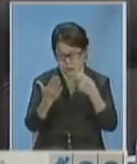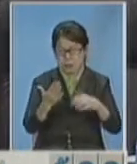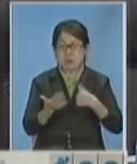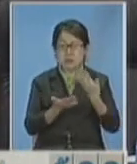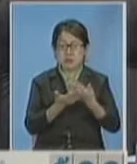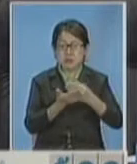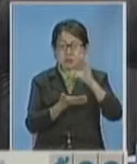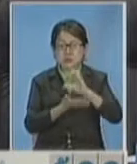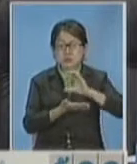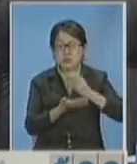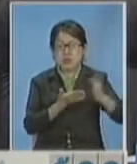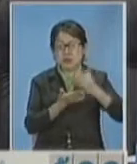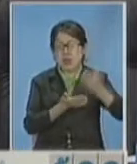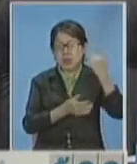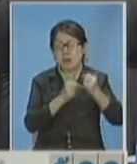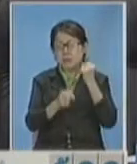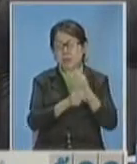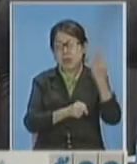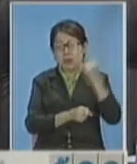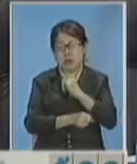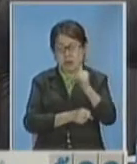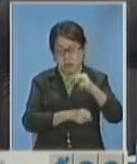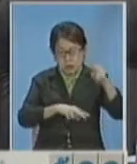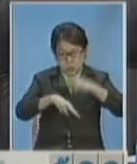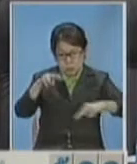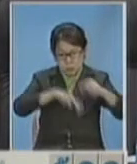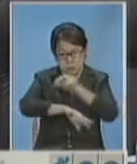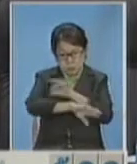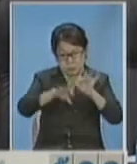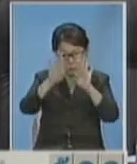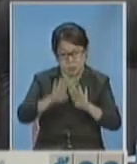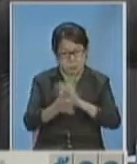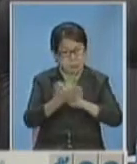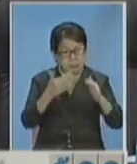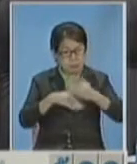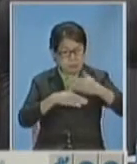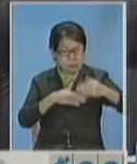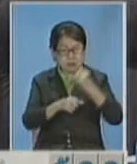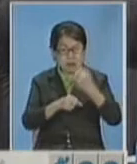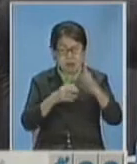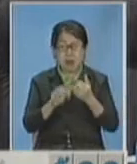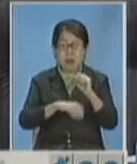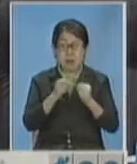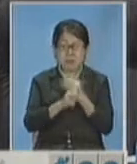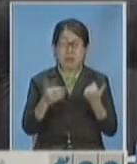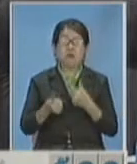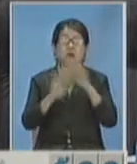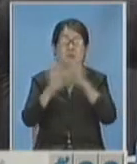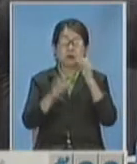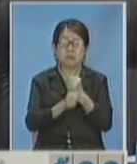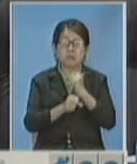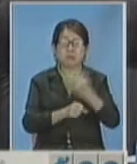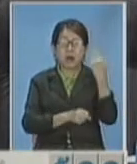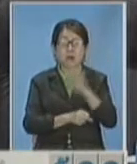งบประมาณในปีก่อนๆศึกษาสำรวจออกแบบเสร็จสิ้นไปแล้วเดินหน้าไปแล้วพอมาถึงปีนี้ก็เปลี่ยนอีกไม่เอาแล้วของ